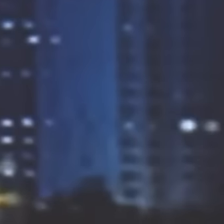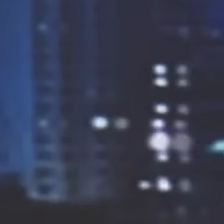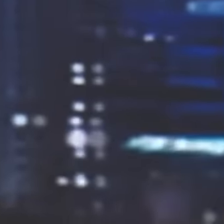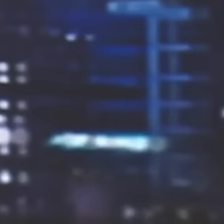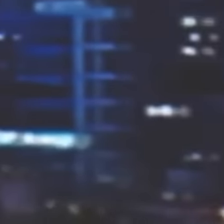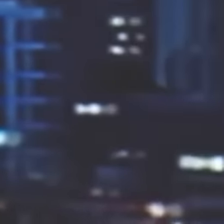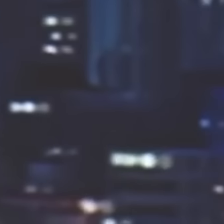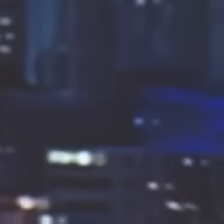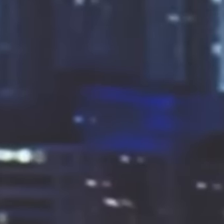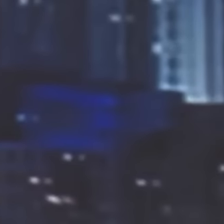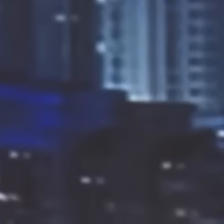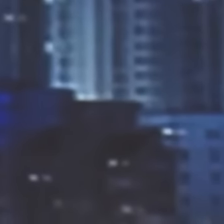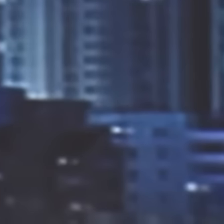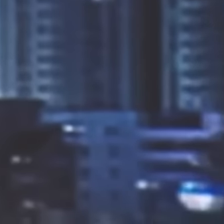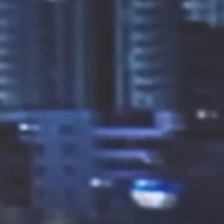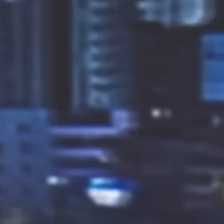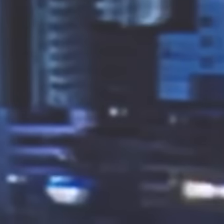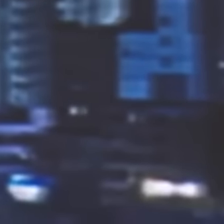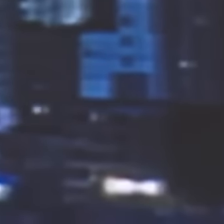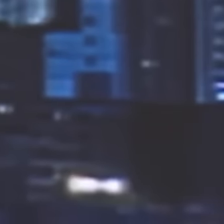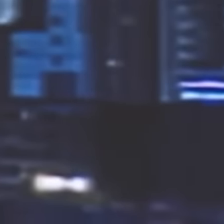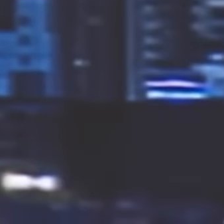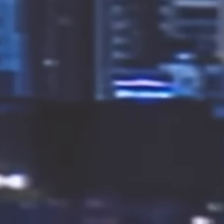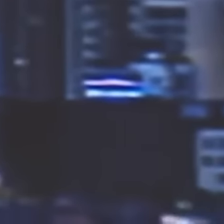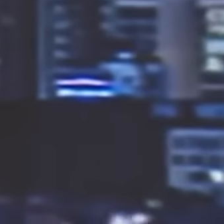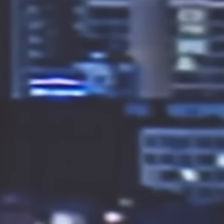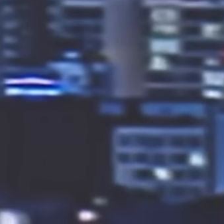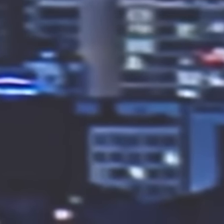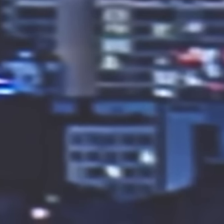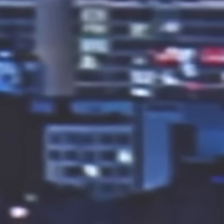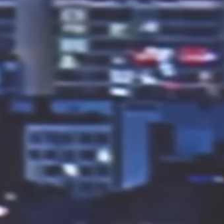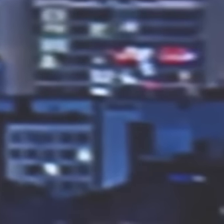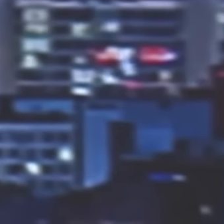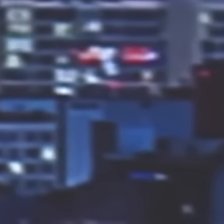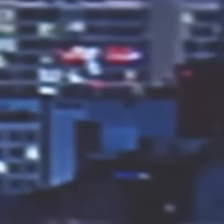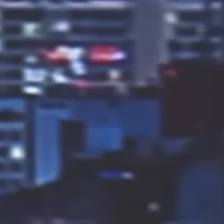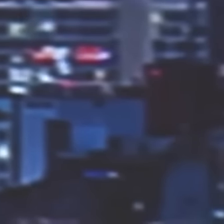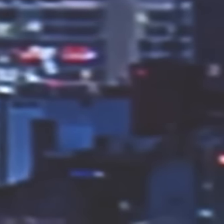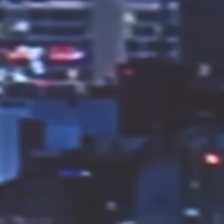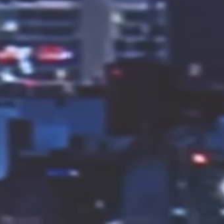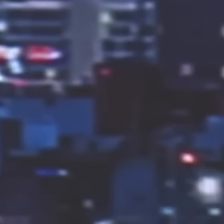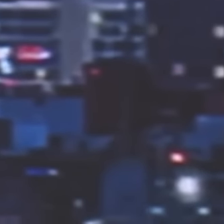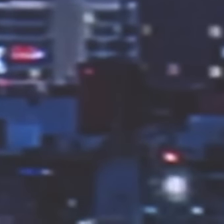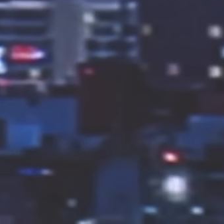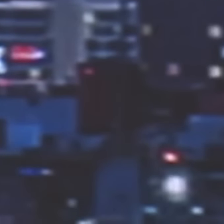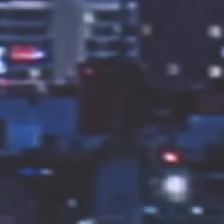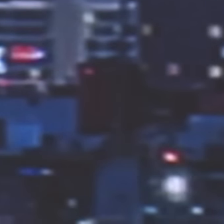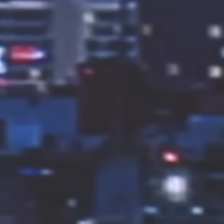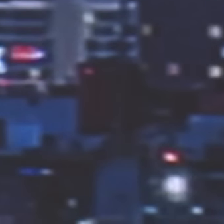시청해 주셔서 고맙습니다 아 저희는 저녁 6시 50분 뉴스룸에서 뵙겠습니다